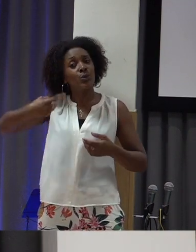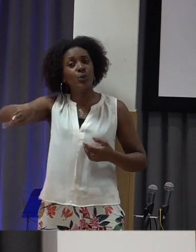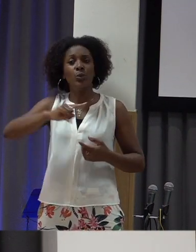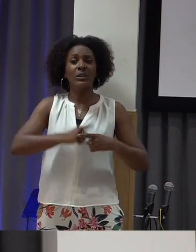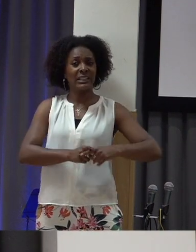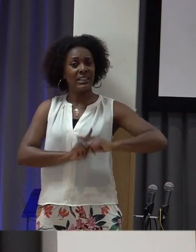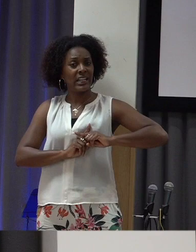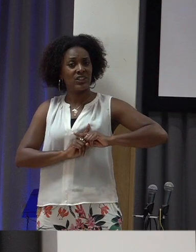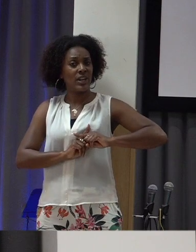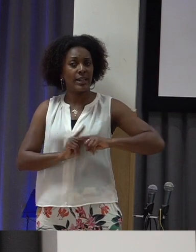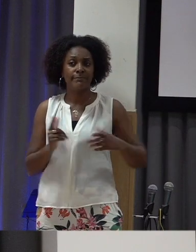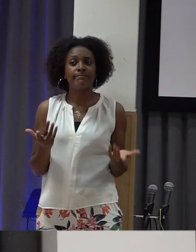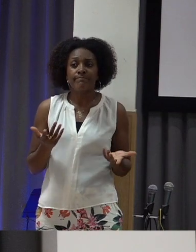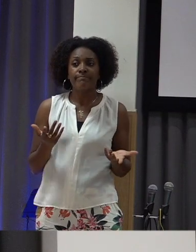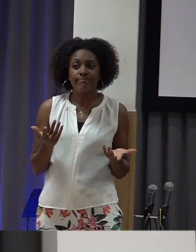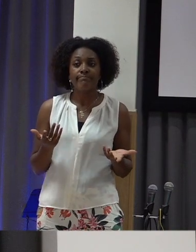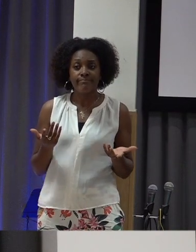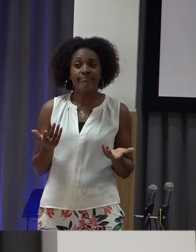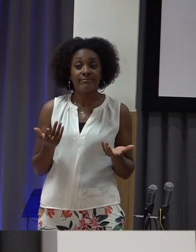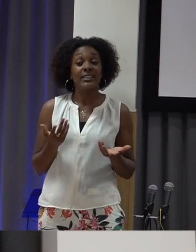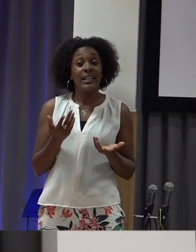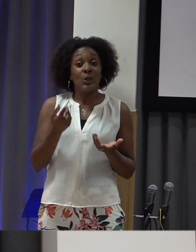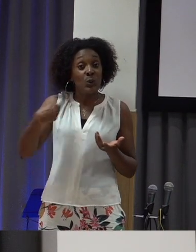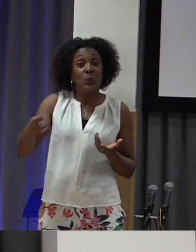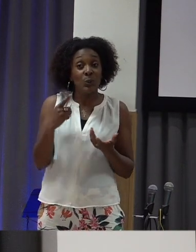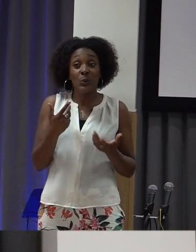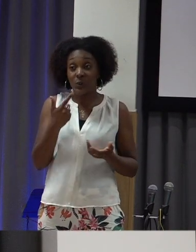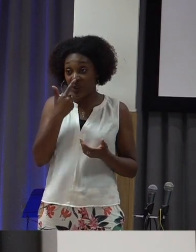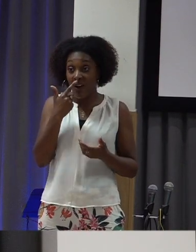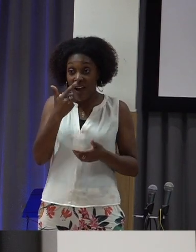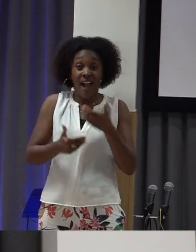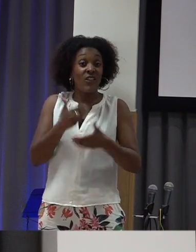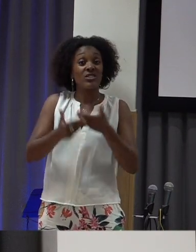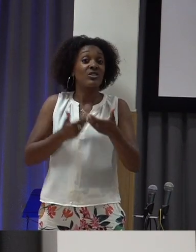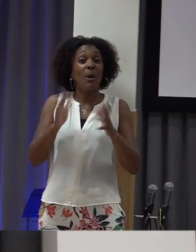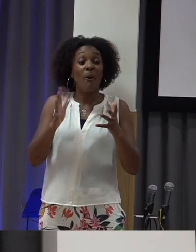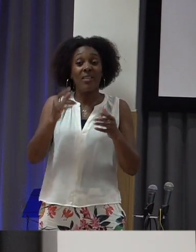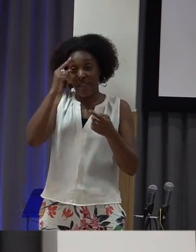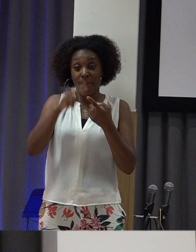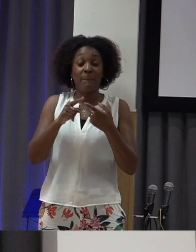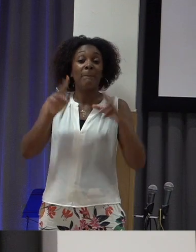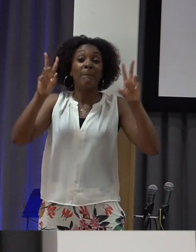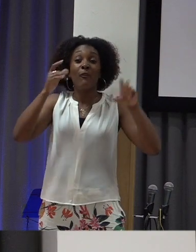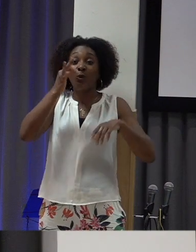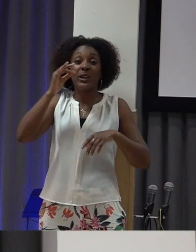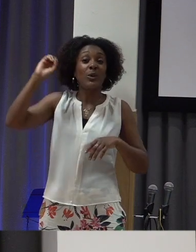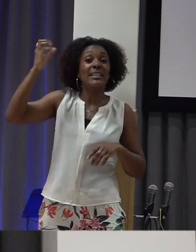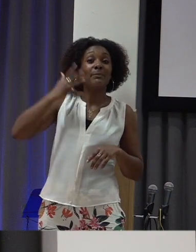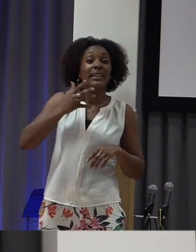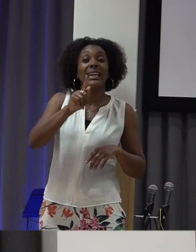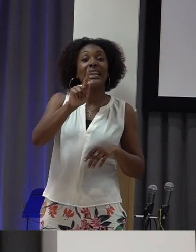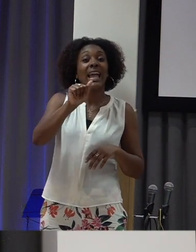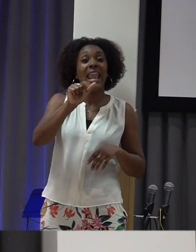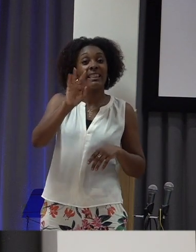Dieu, où en sommes-nous avec le fruit de l'esprit? Ce n'est pas le fruit de l'esprit. Alors, je cite Galates 5,